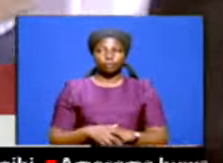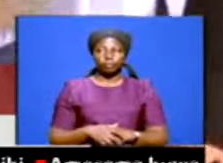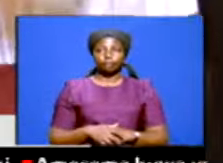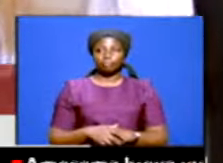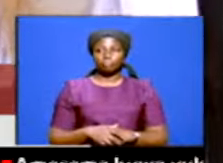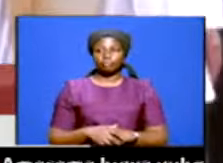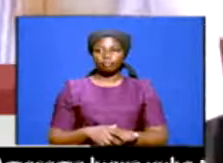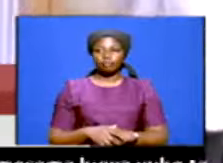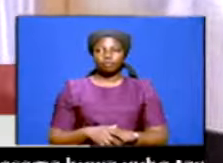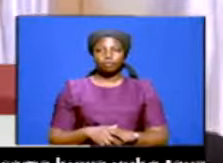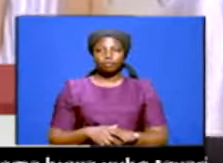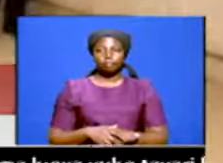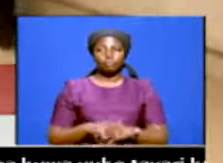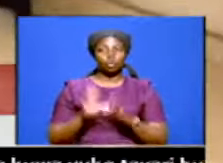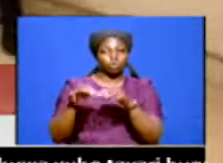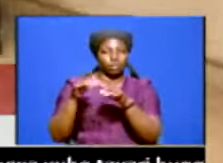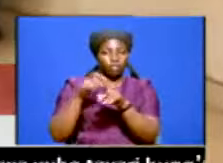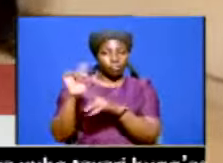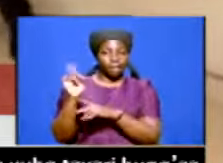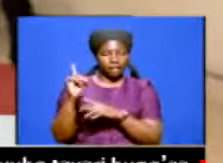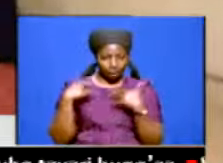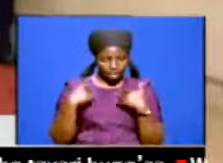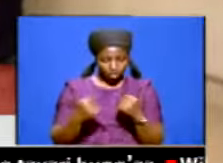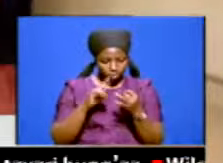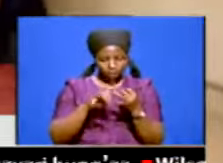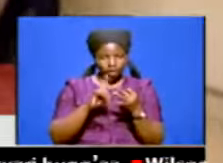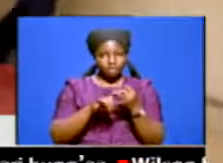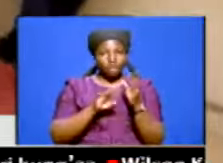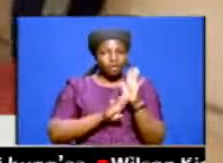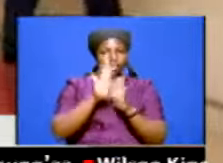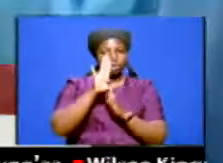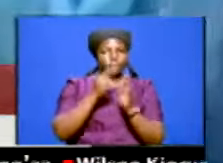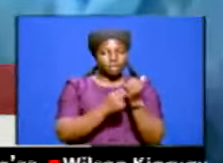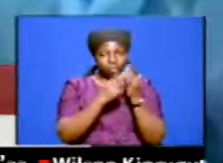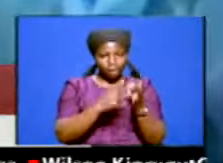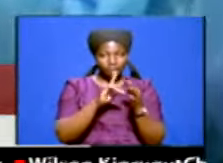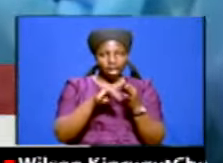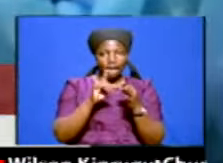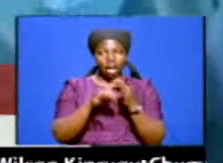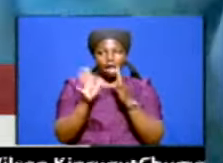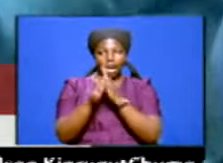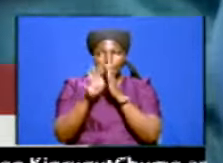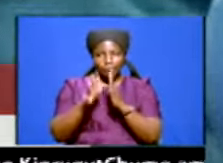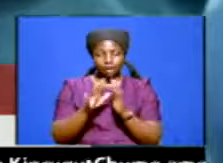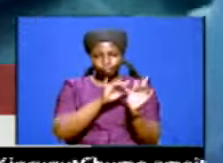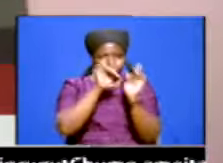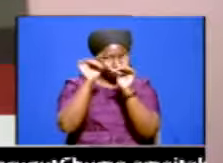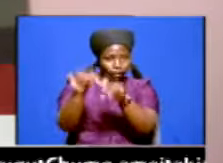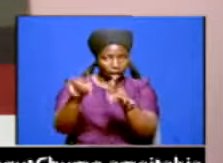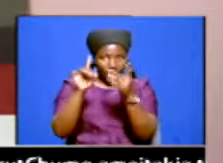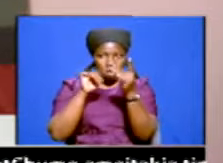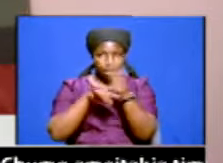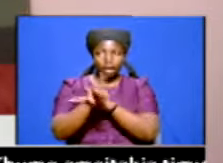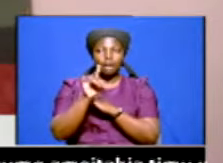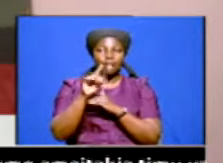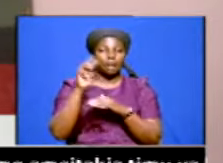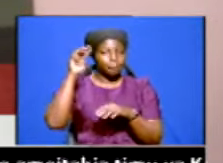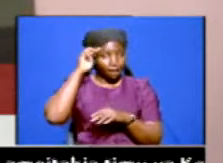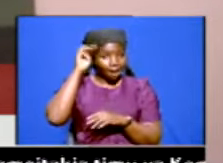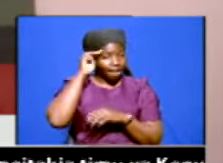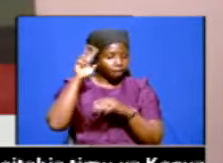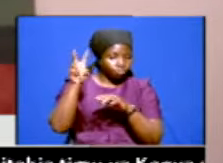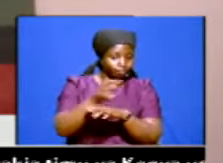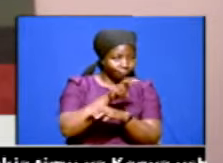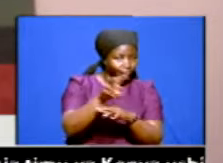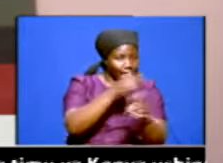Ujumbe kutoka Wizara ya Afya, washirika wa kimaendeleo na maafisa wa kibalozi ulikuwa kwenye kaunti ya Mandera kukadiria hatua zilizowekwa